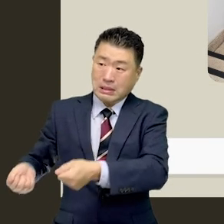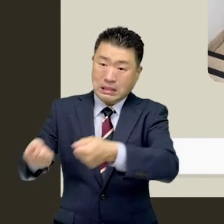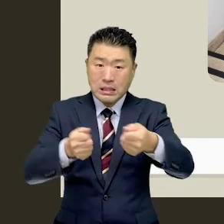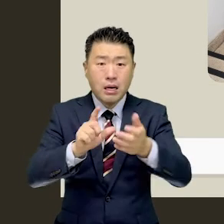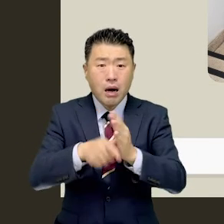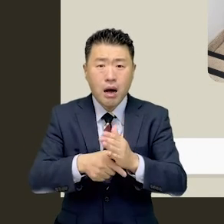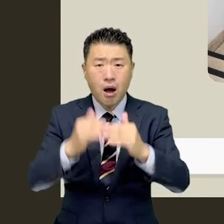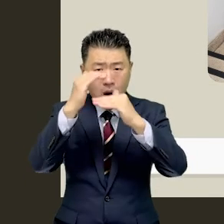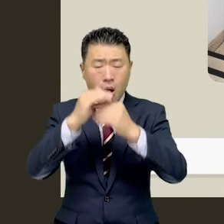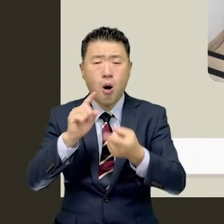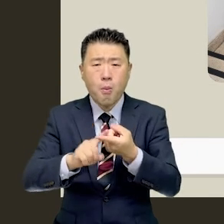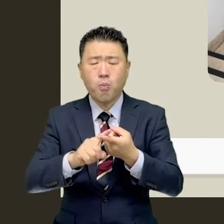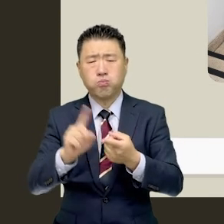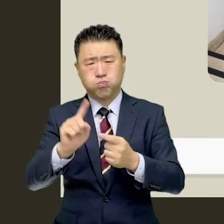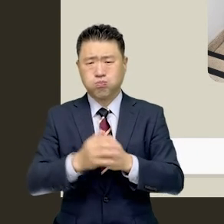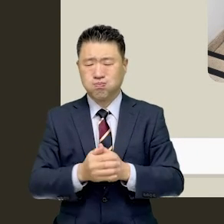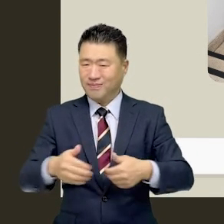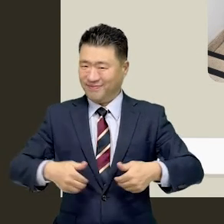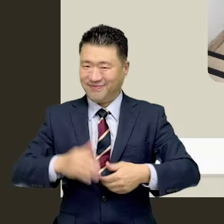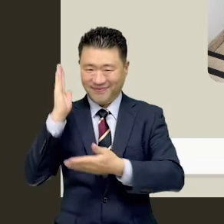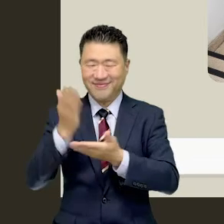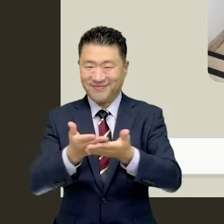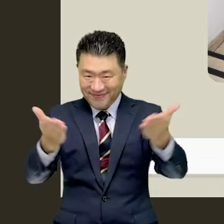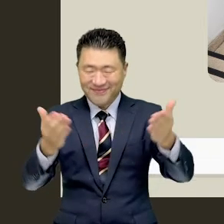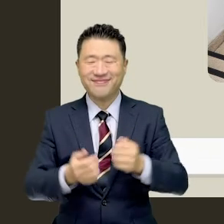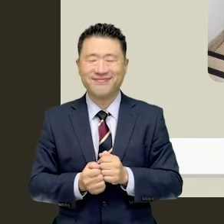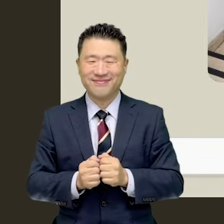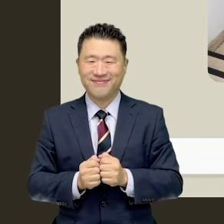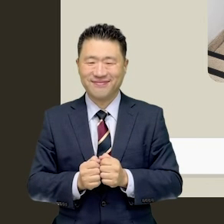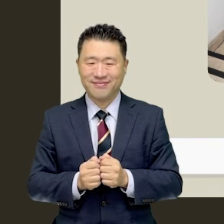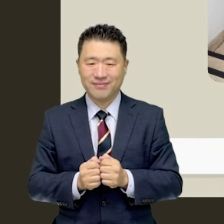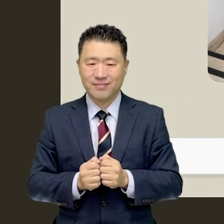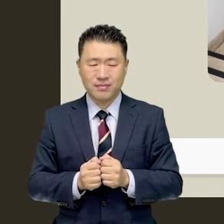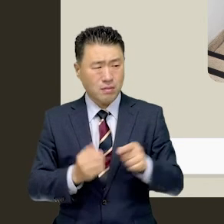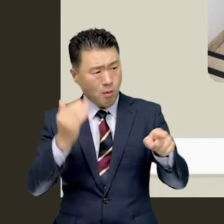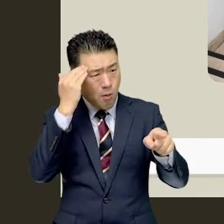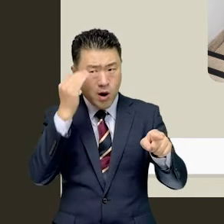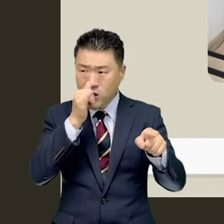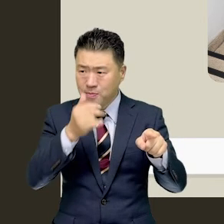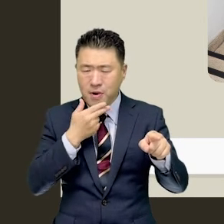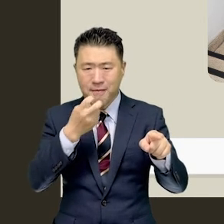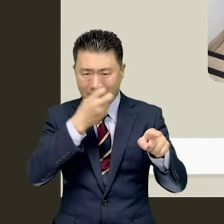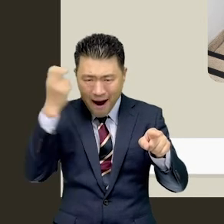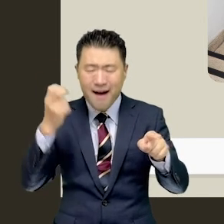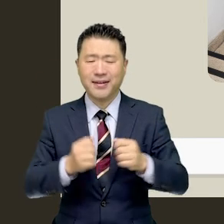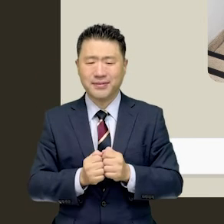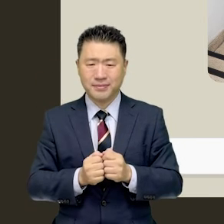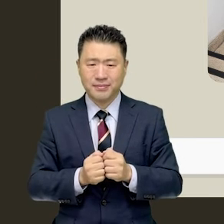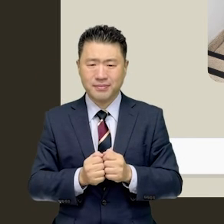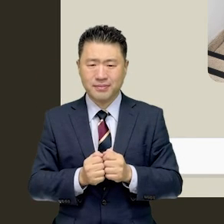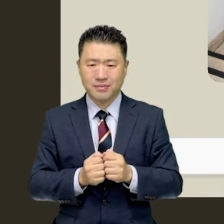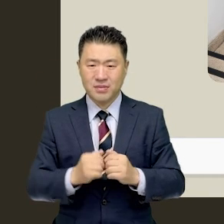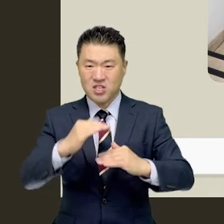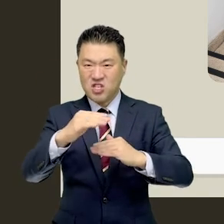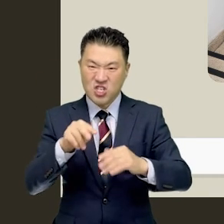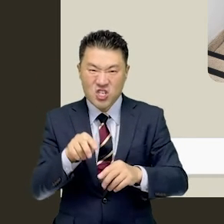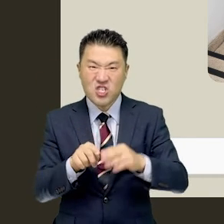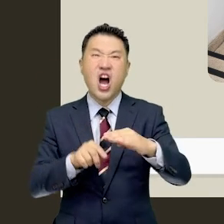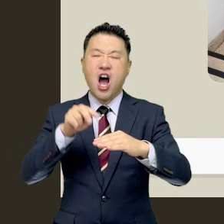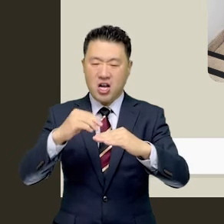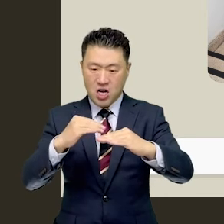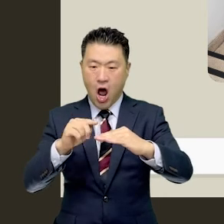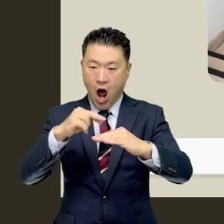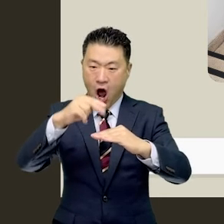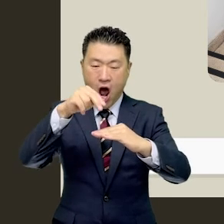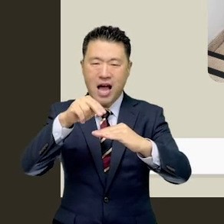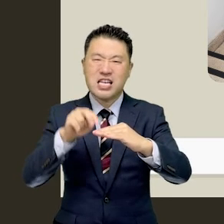안전수칙에 작업 중 필요한 내용입니다. 장애물이 있는지 확인합니다. 두세 칸씩 뛰어 올라가거나 내려가지